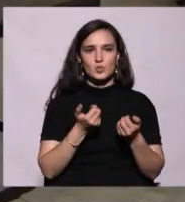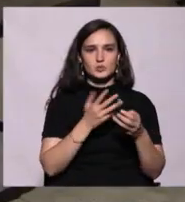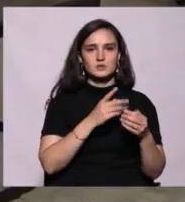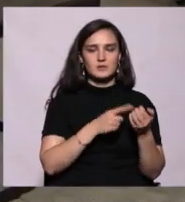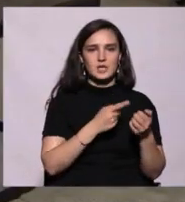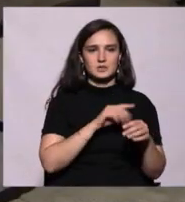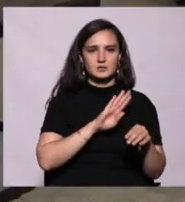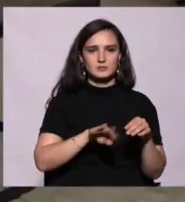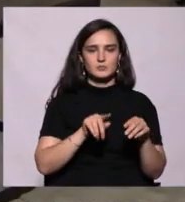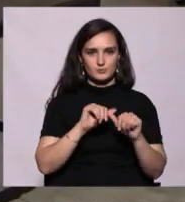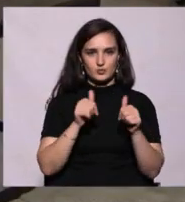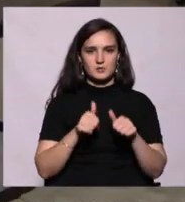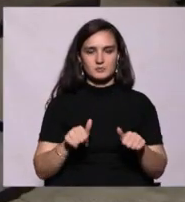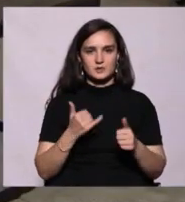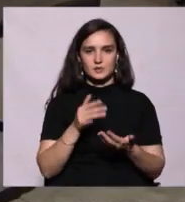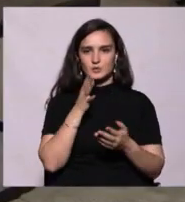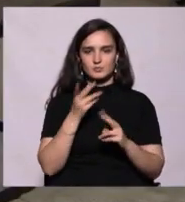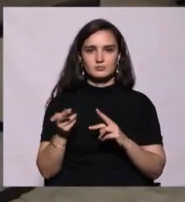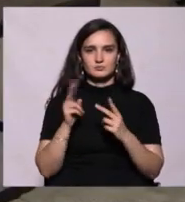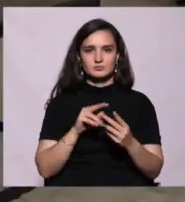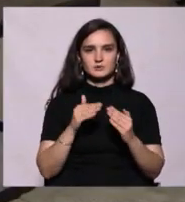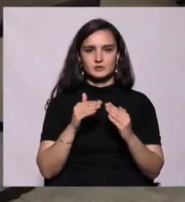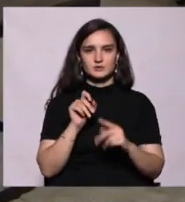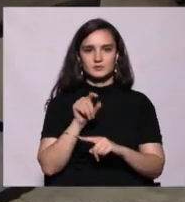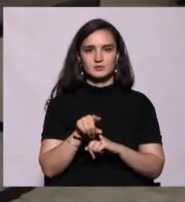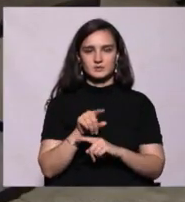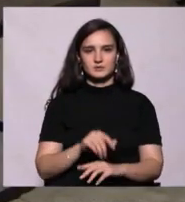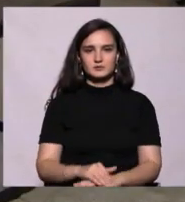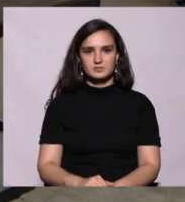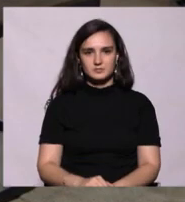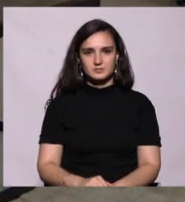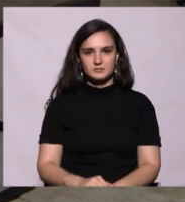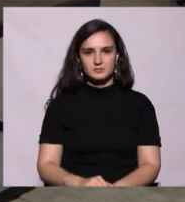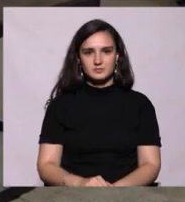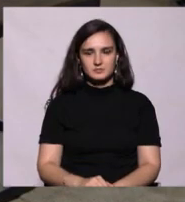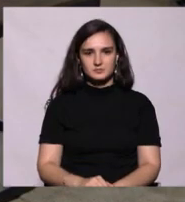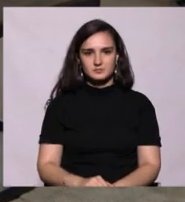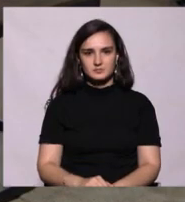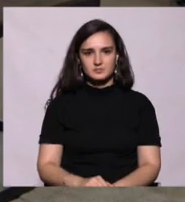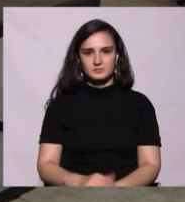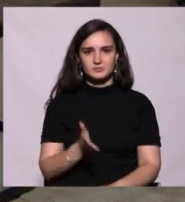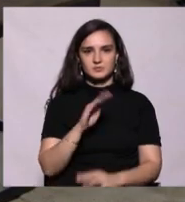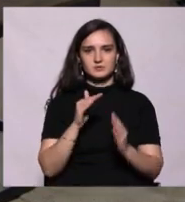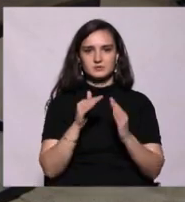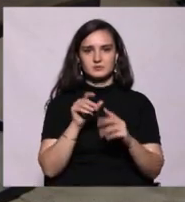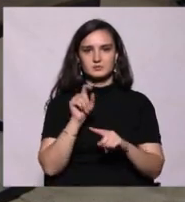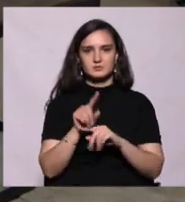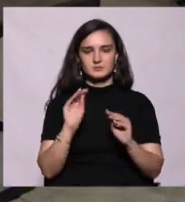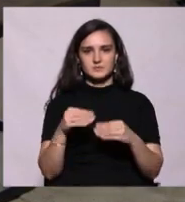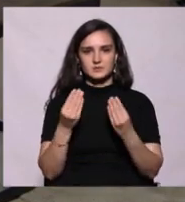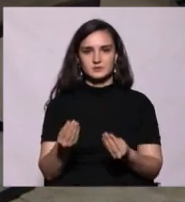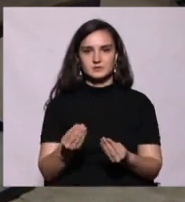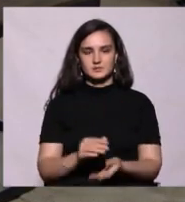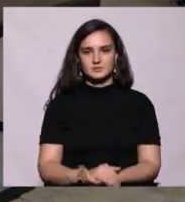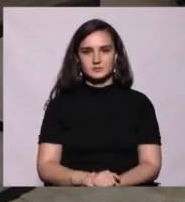ფორმებით. ახლა კი დროა გადავინაცვლოთ საშინაო დავალებაზე. Let's give them homework. Let's give them homework. We